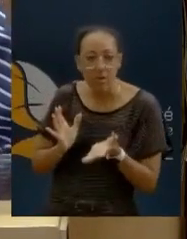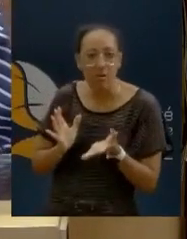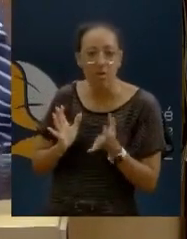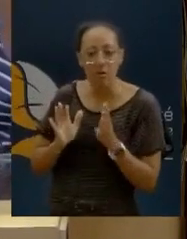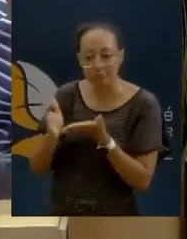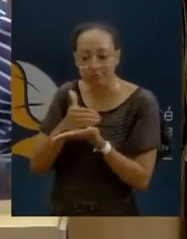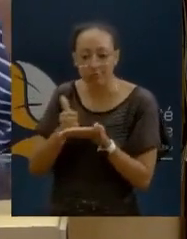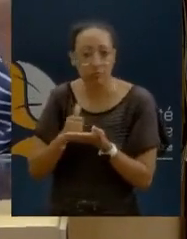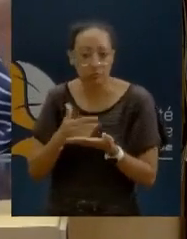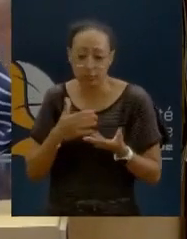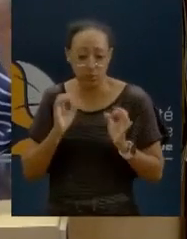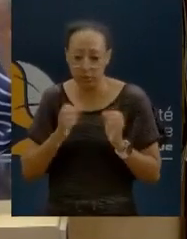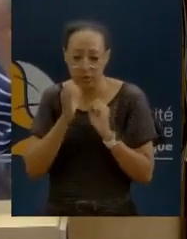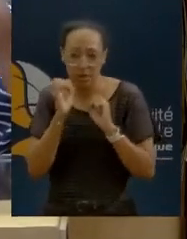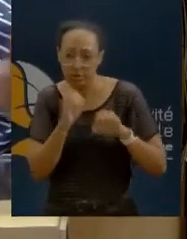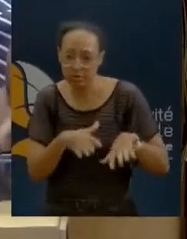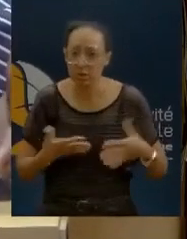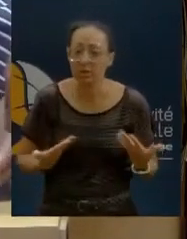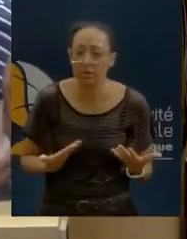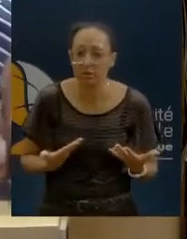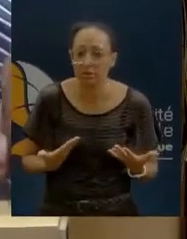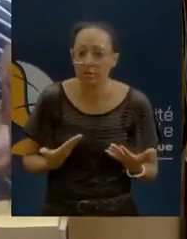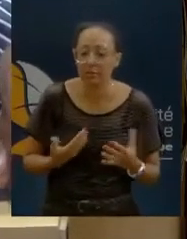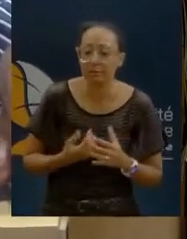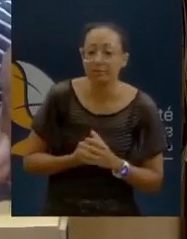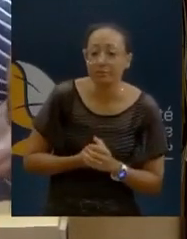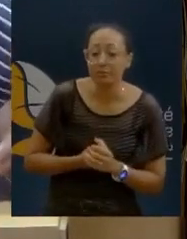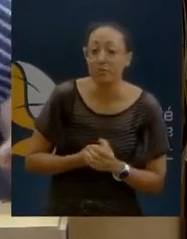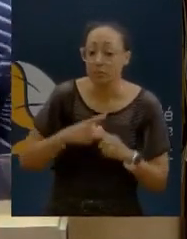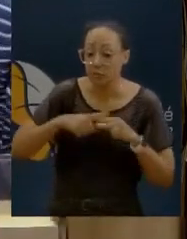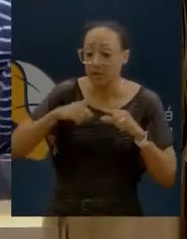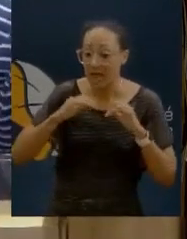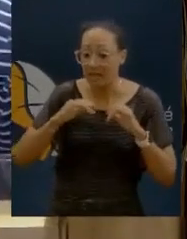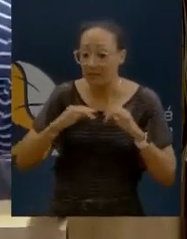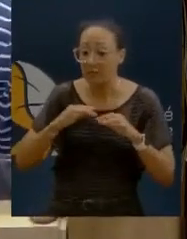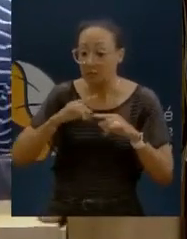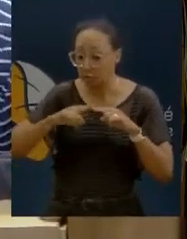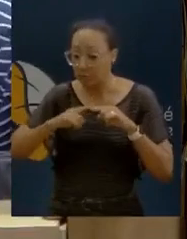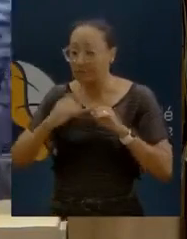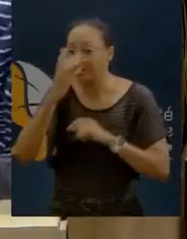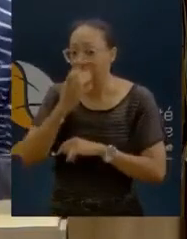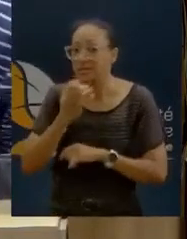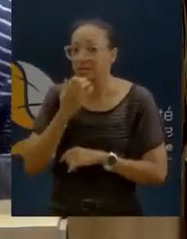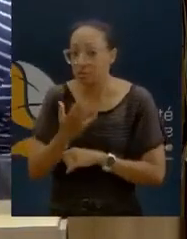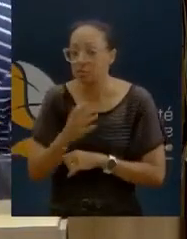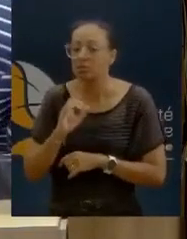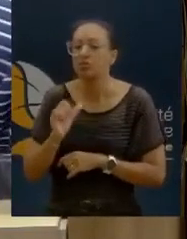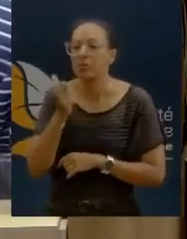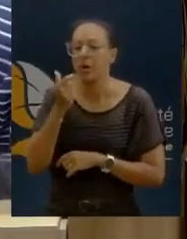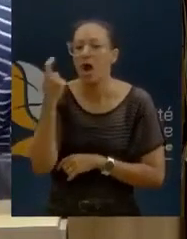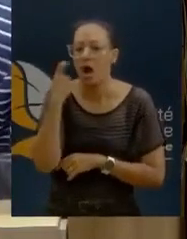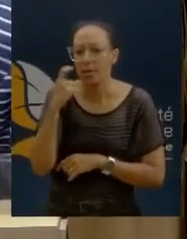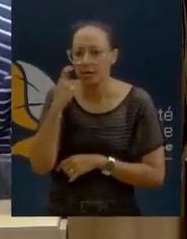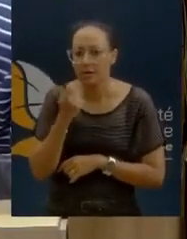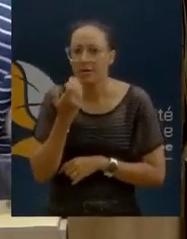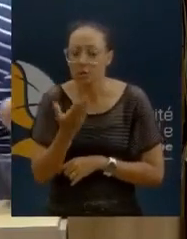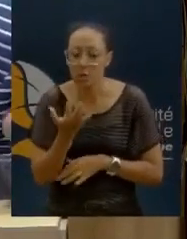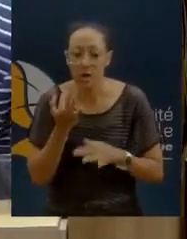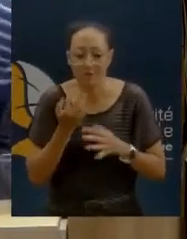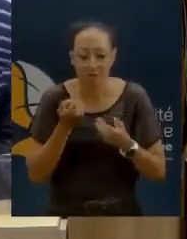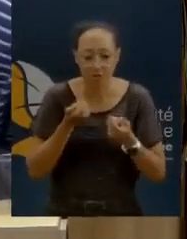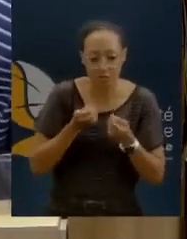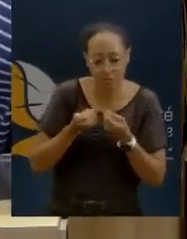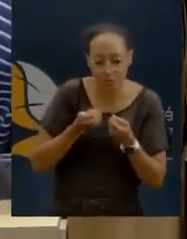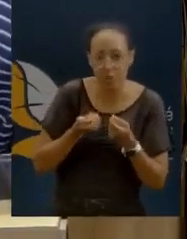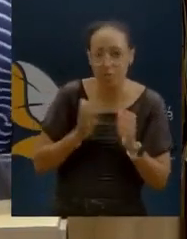former. Et c'est la catastrophe sociale. Donc c'est une affaire très sérieuse. C'est donc la première observation que je veux faire contre la manière dont c'est traité,